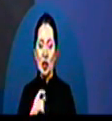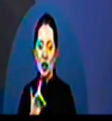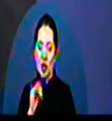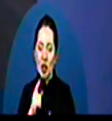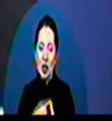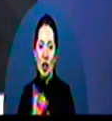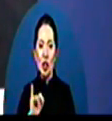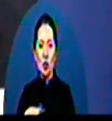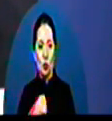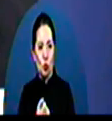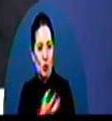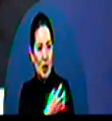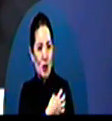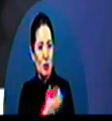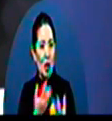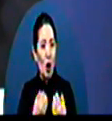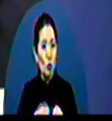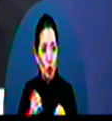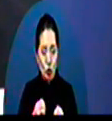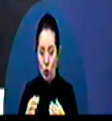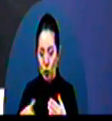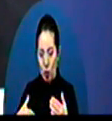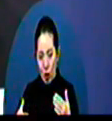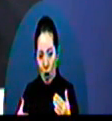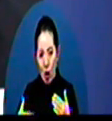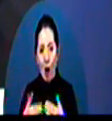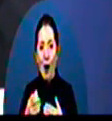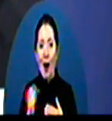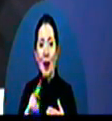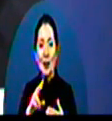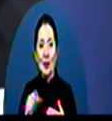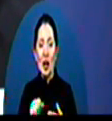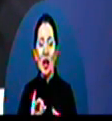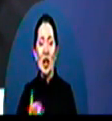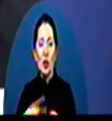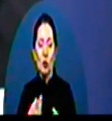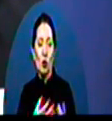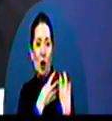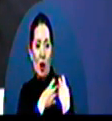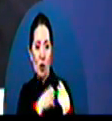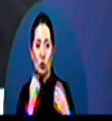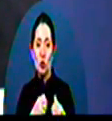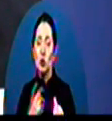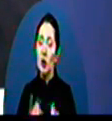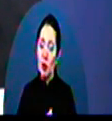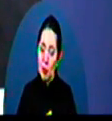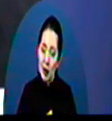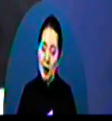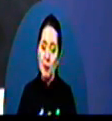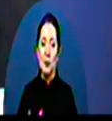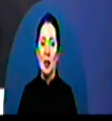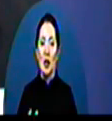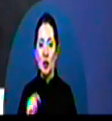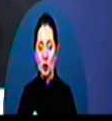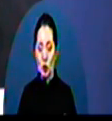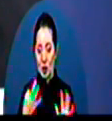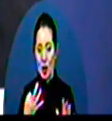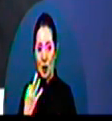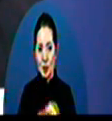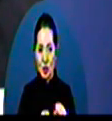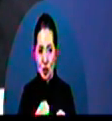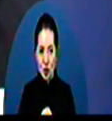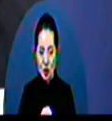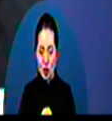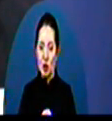ээ. Хэн илүү өнөөдрийн одоо хэрвээ алдаа байгаа бол алдаа хэн илүү үрэх ёстой юм? А тэгвэл энэ 8 жил бие 2